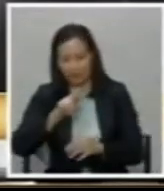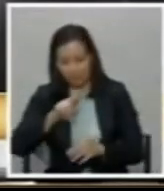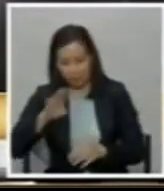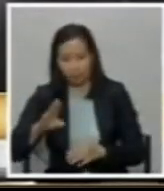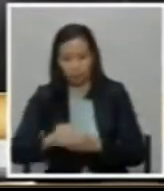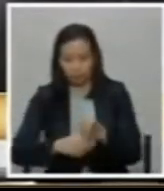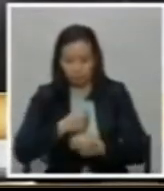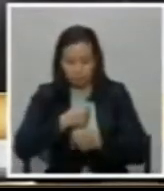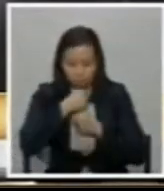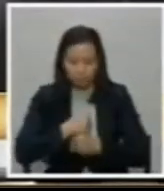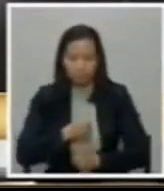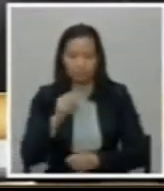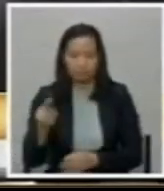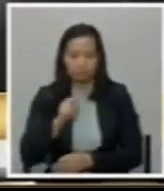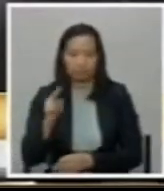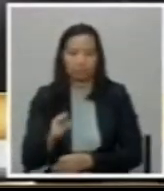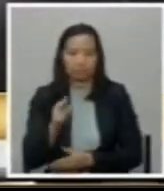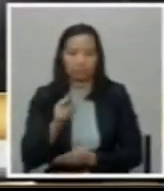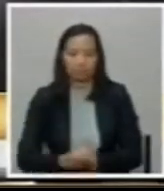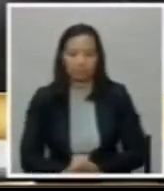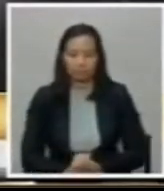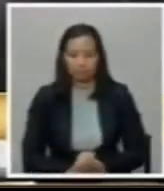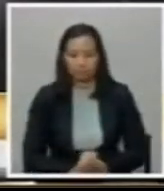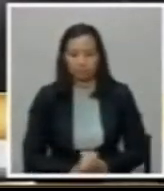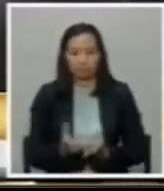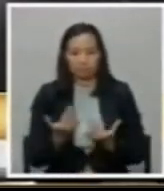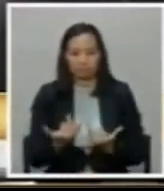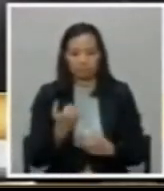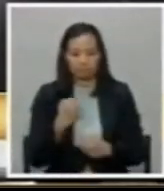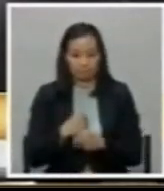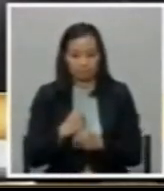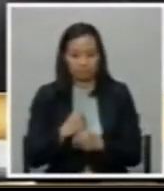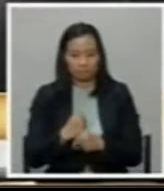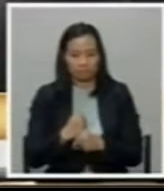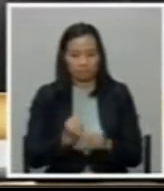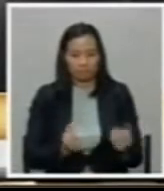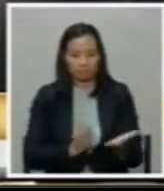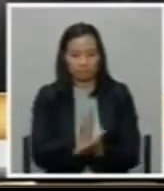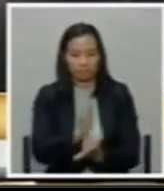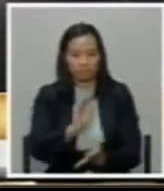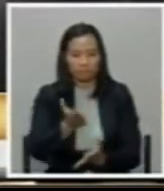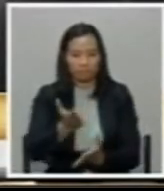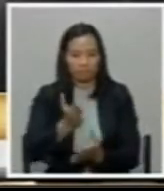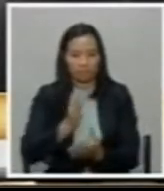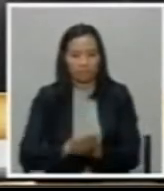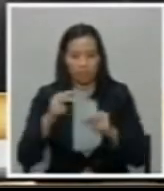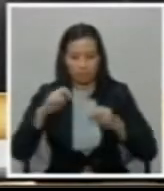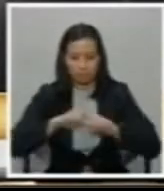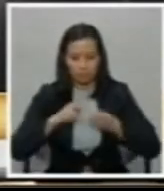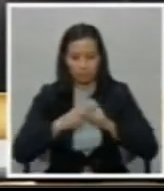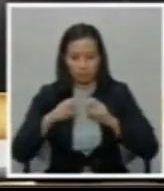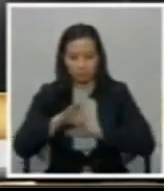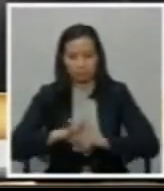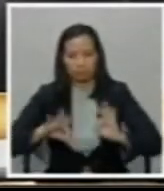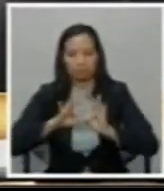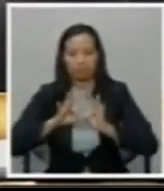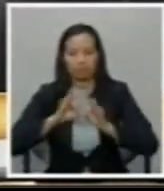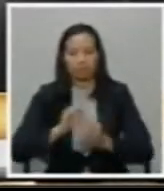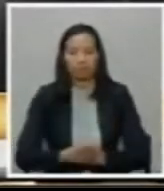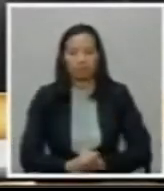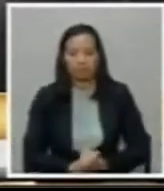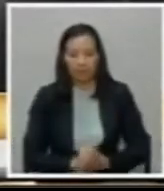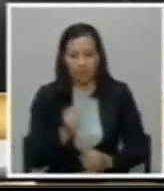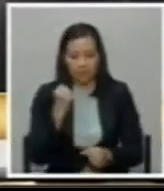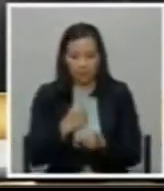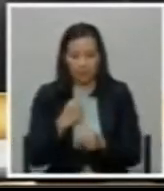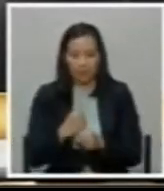ชรานะครับทีนี้สิ่งที่ท่านทำเนี่ยแล้วไม่สำเร็จเนี่ยปัญหาใหญ่คือเรื่องที่ว่าท่าน